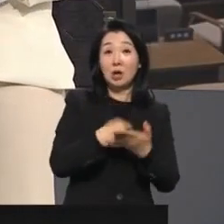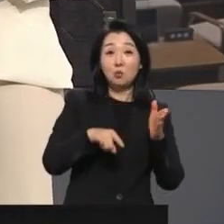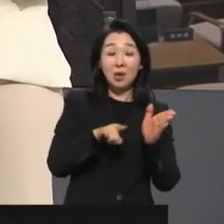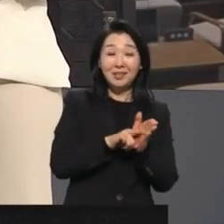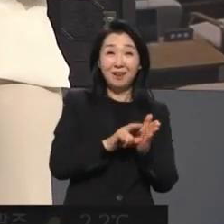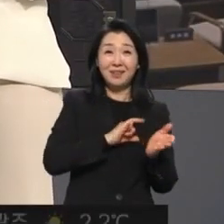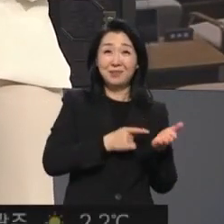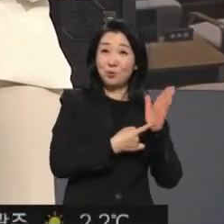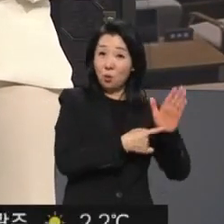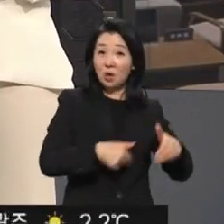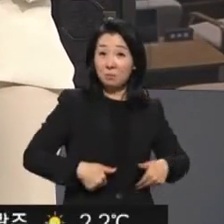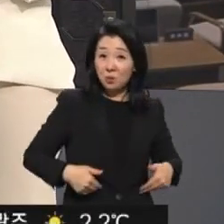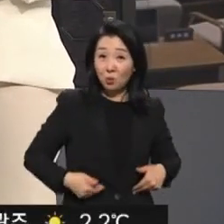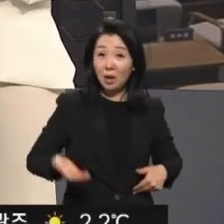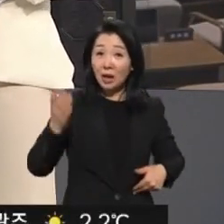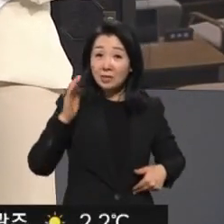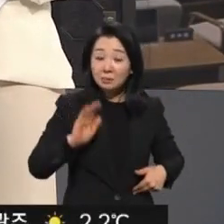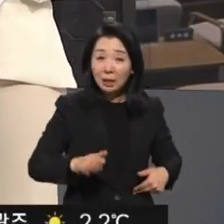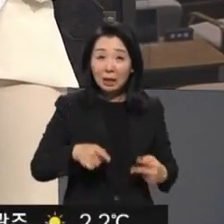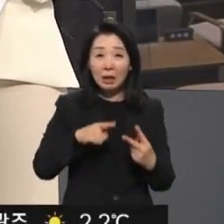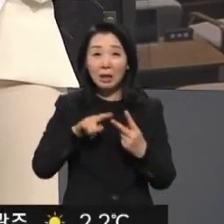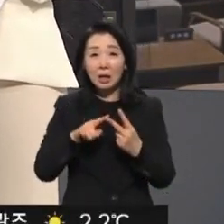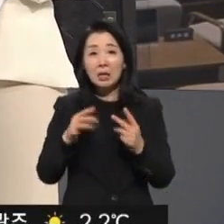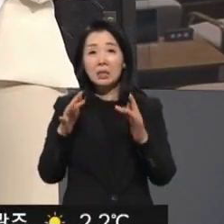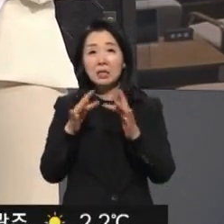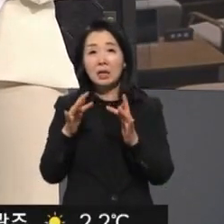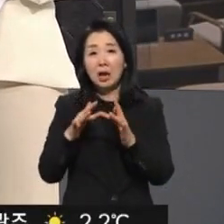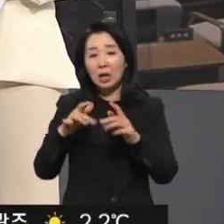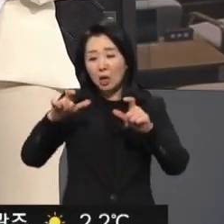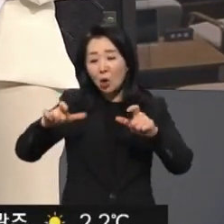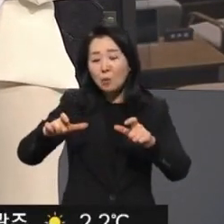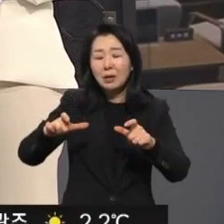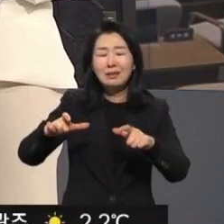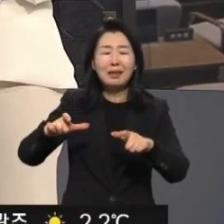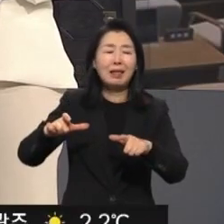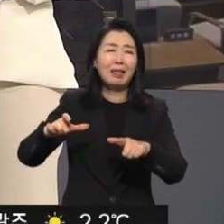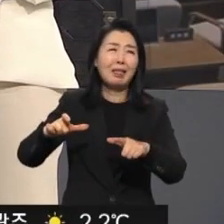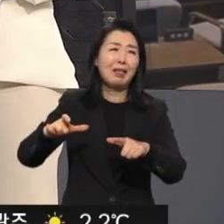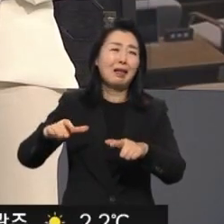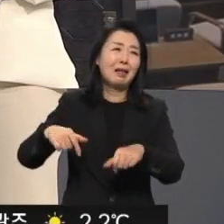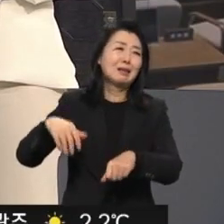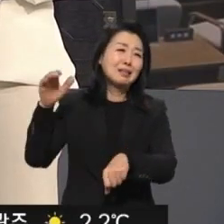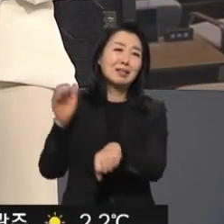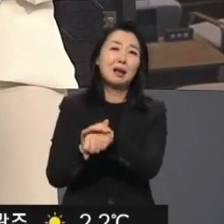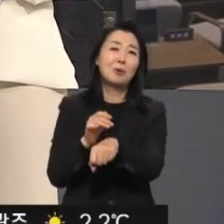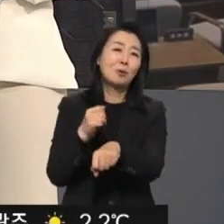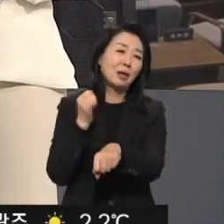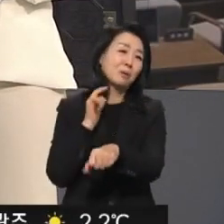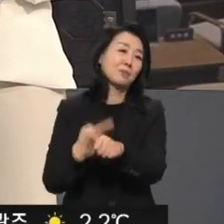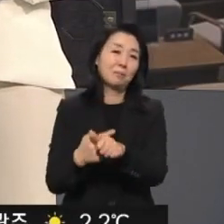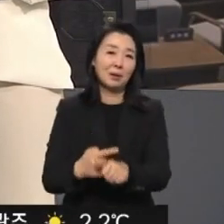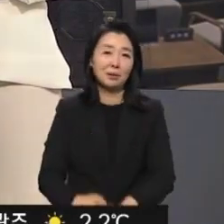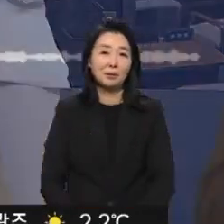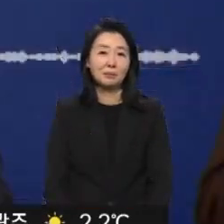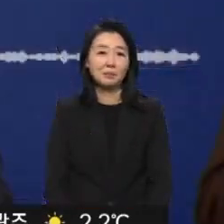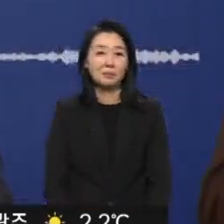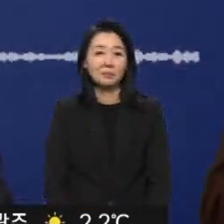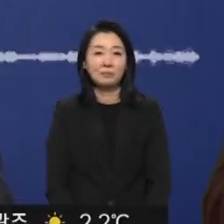필요하다 이런 의견이 있는 반면에요. 온라인 커뮤니티에서 하는 짓이라고 비판한 사람도 있었습니다.